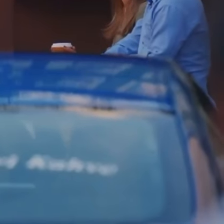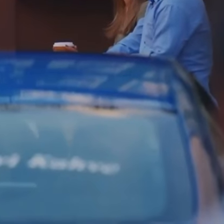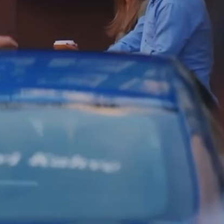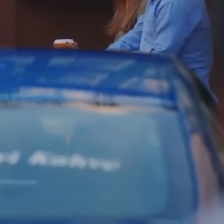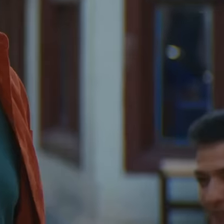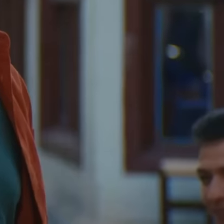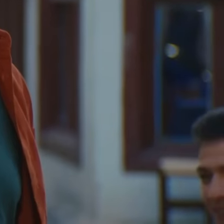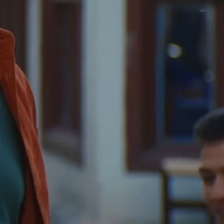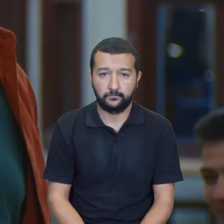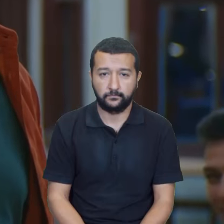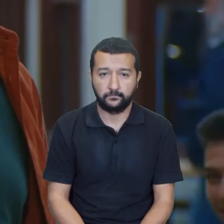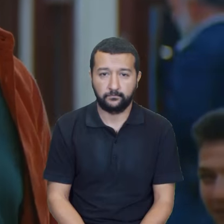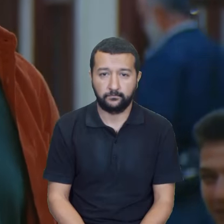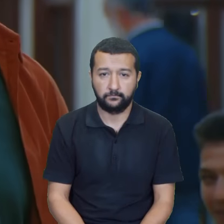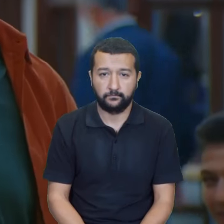Yadigar yerlere yattı.